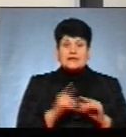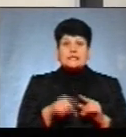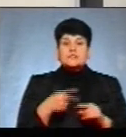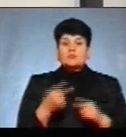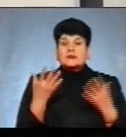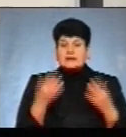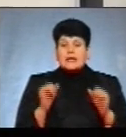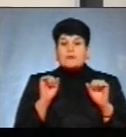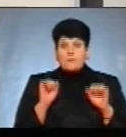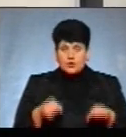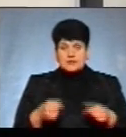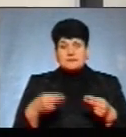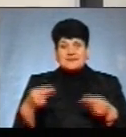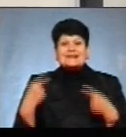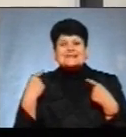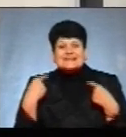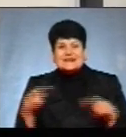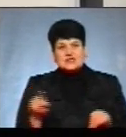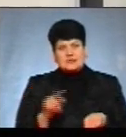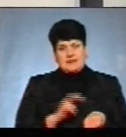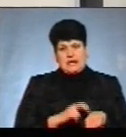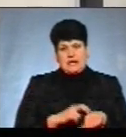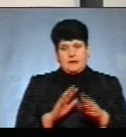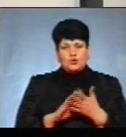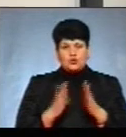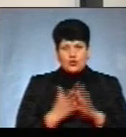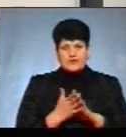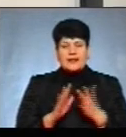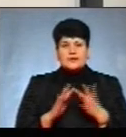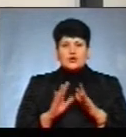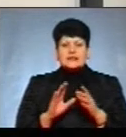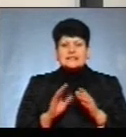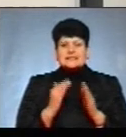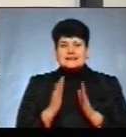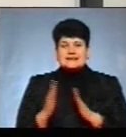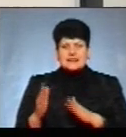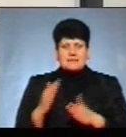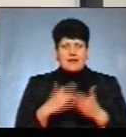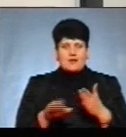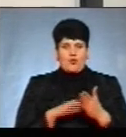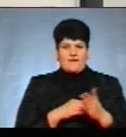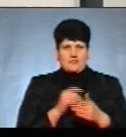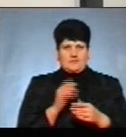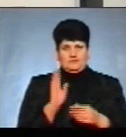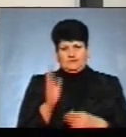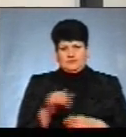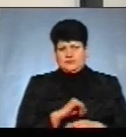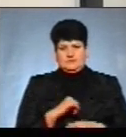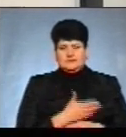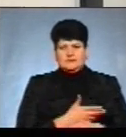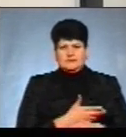договір, на слідуючий день ви можете просто укласти з іншим лікарем договір, і в електронній системі цей договір попередній, він анульовується.